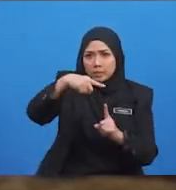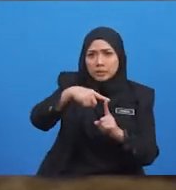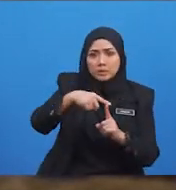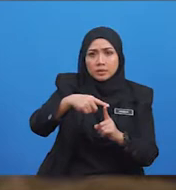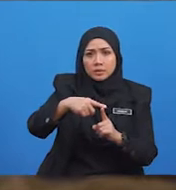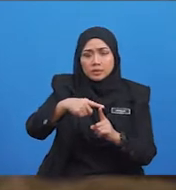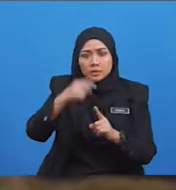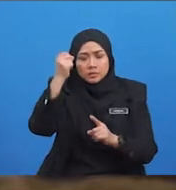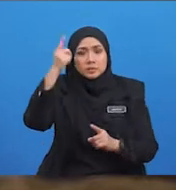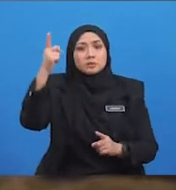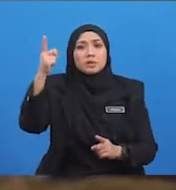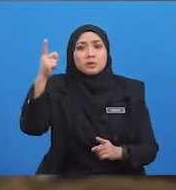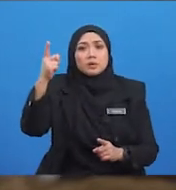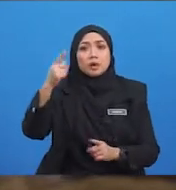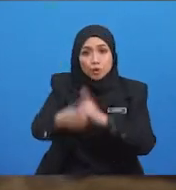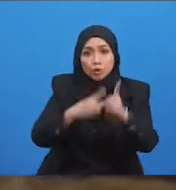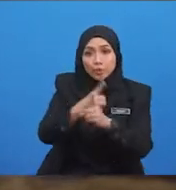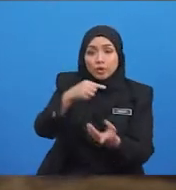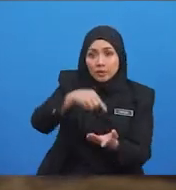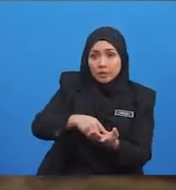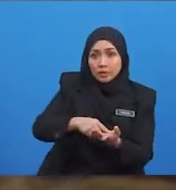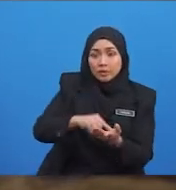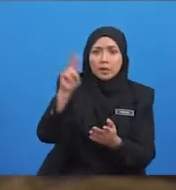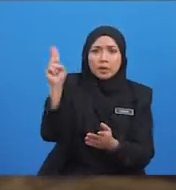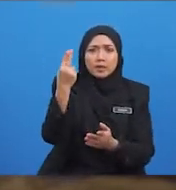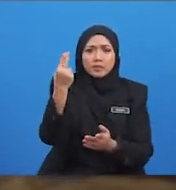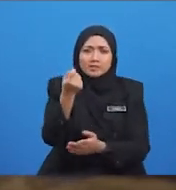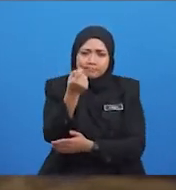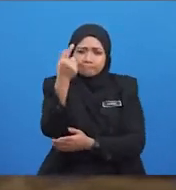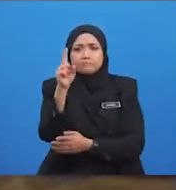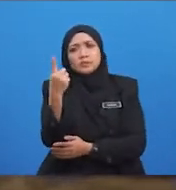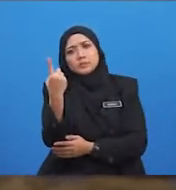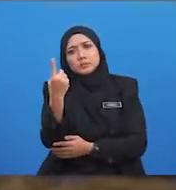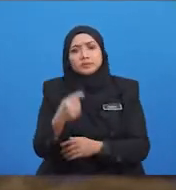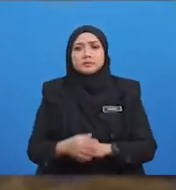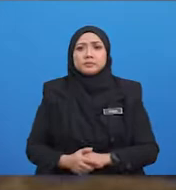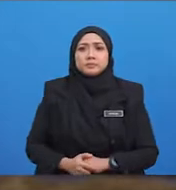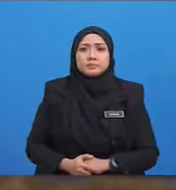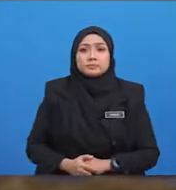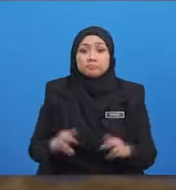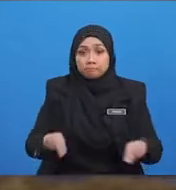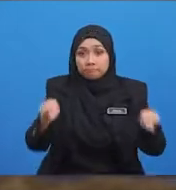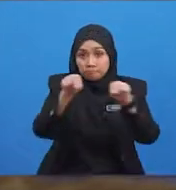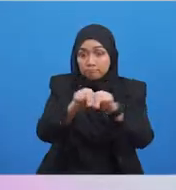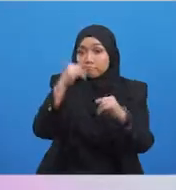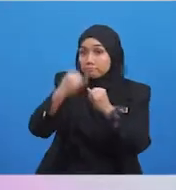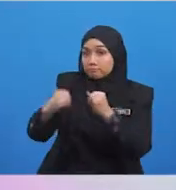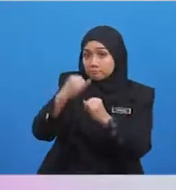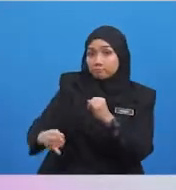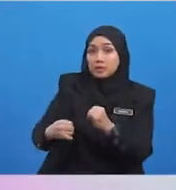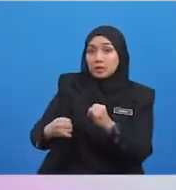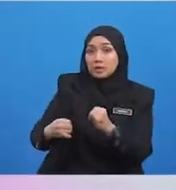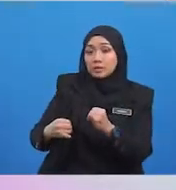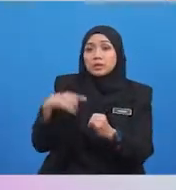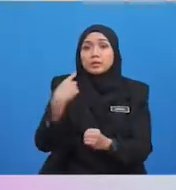menyedari bahawa dunia ini hanya bersifat sementara. Nilai yang terakhir yang